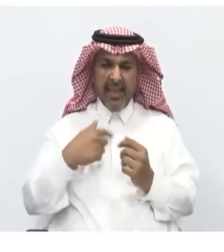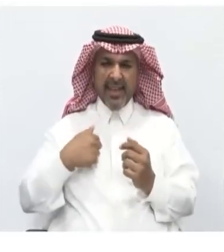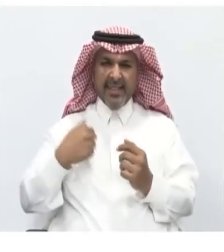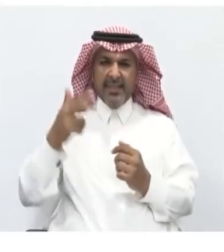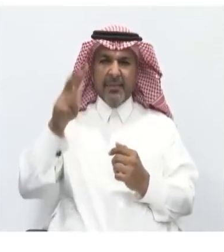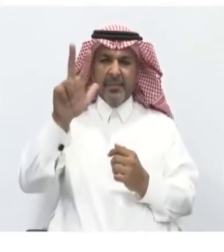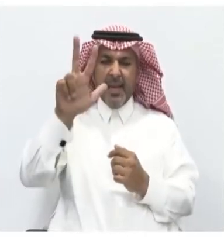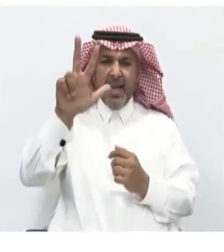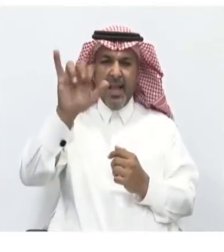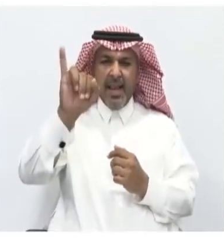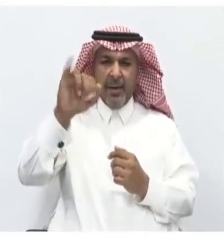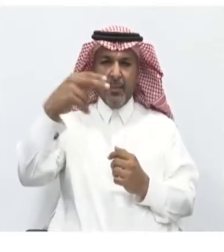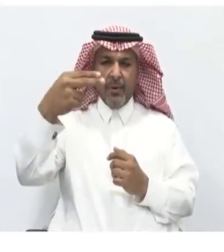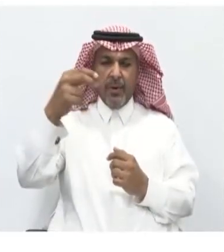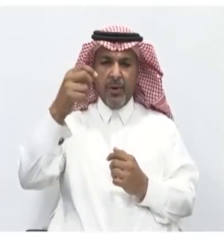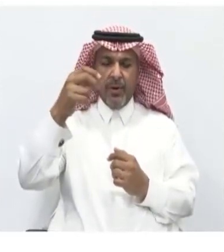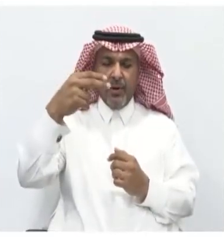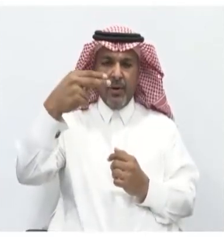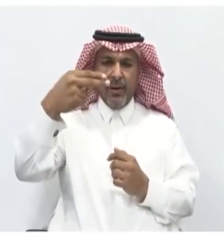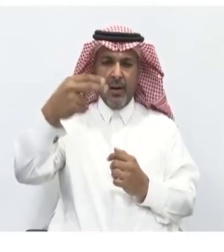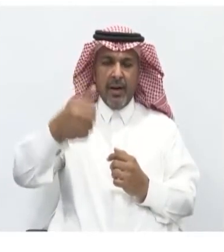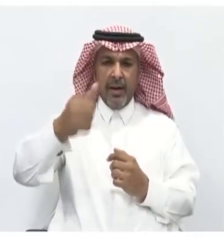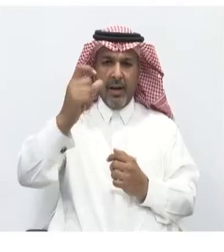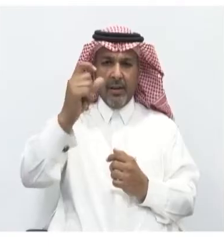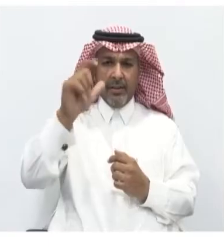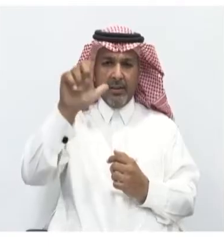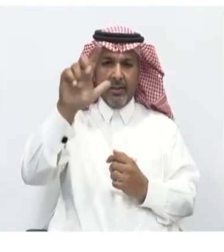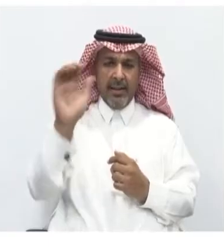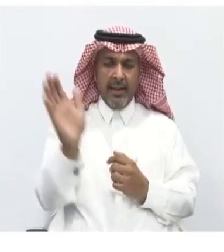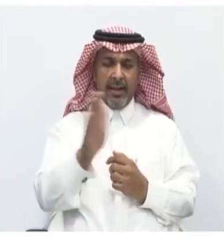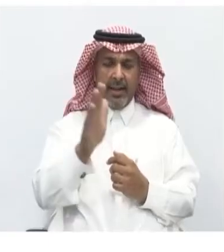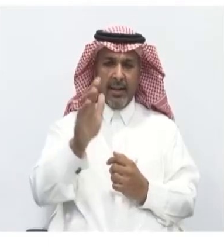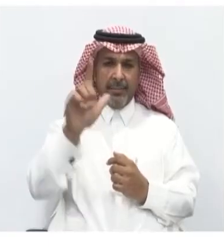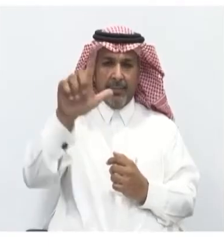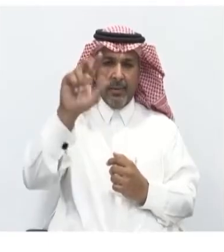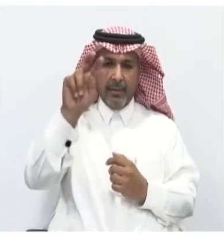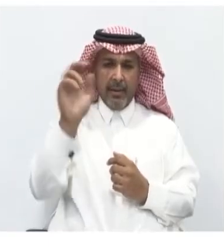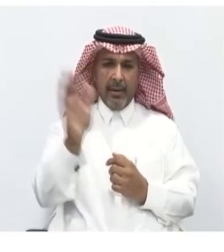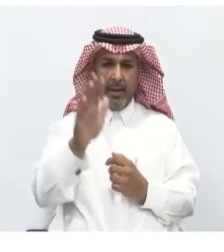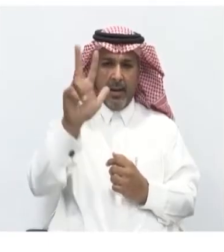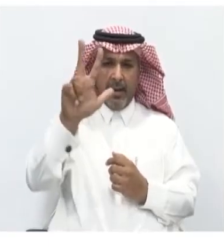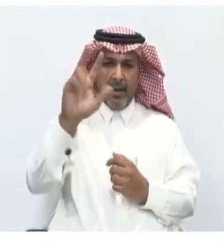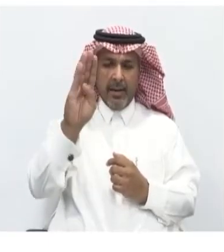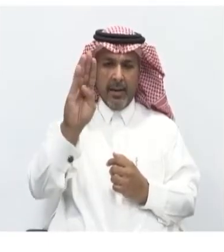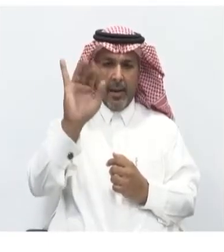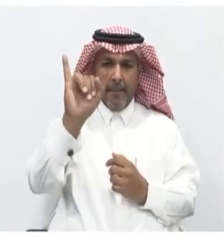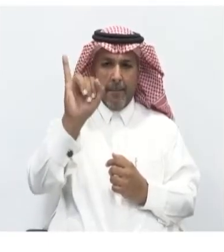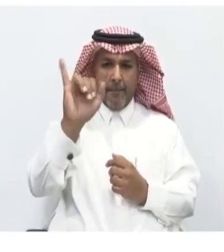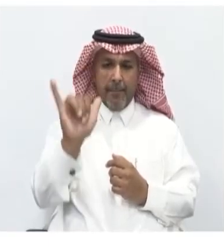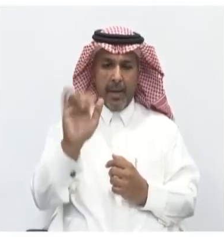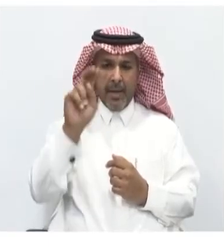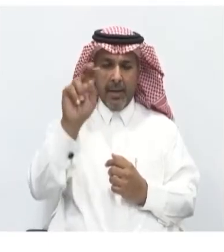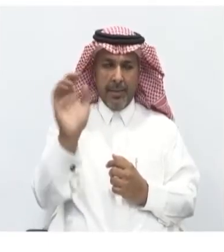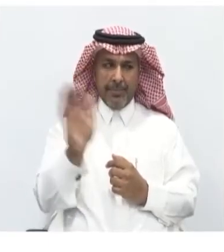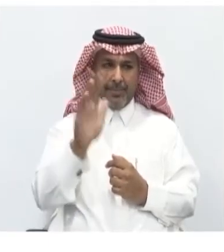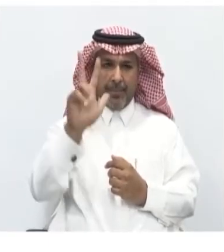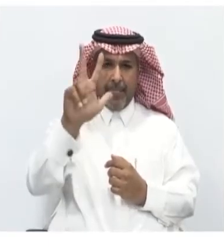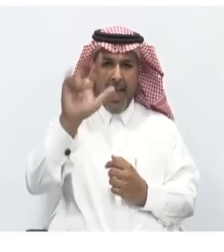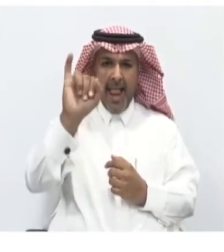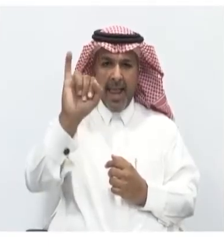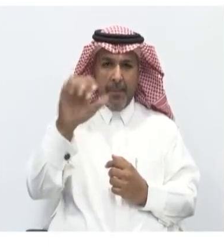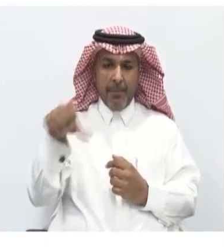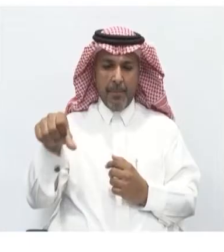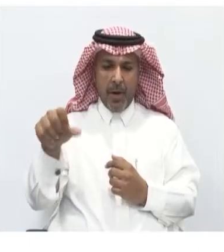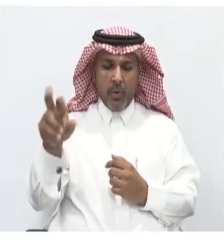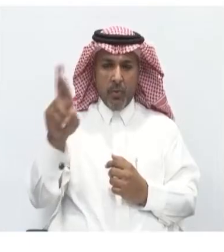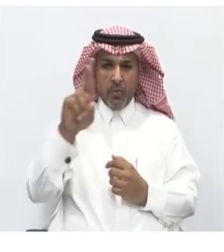لتفاعل الحديد والاكسجين العلاقه بين كميه المواد المتفاعله هو الناتجه اذا